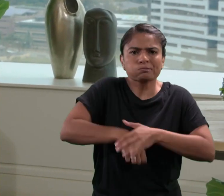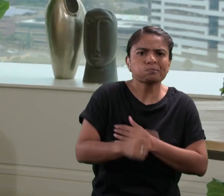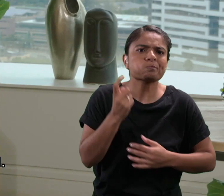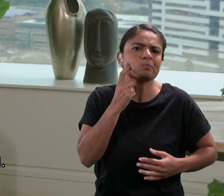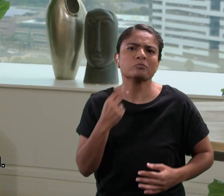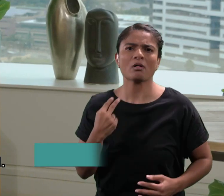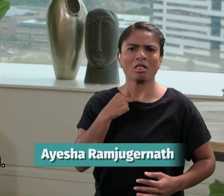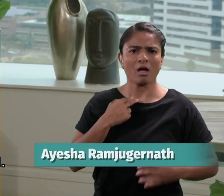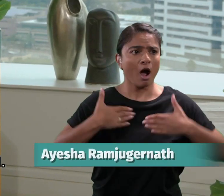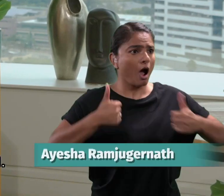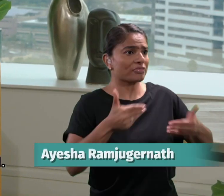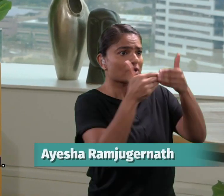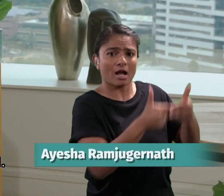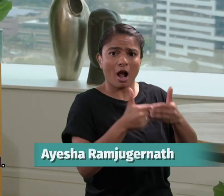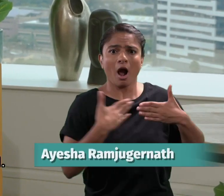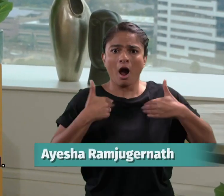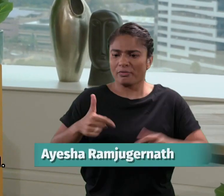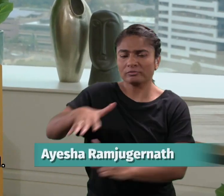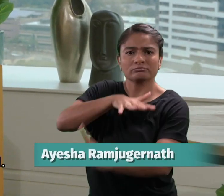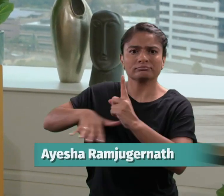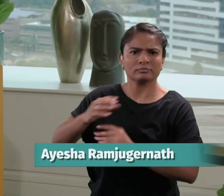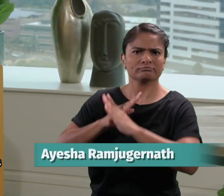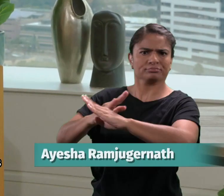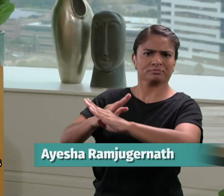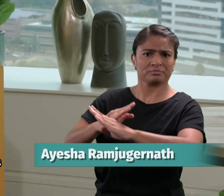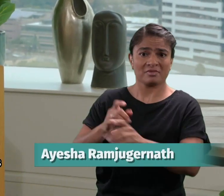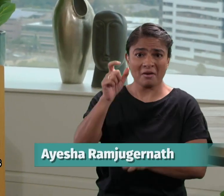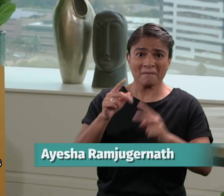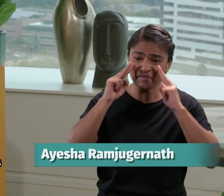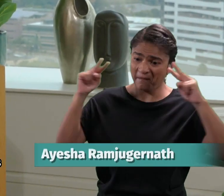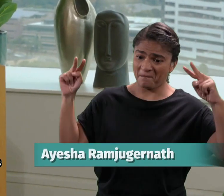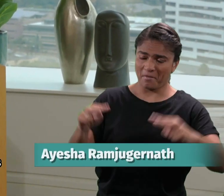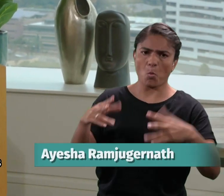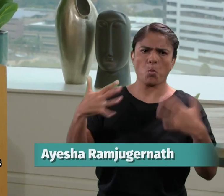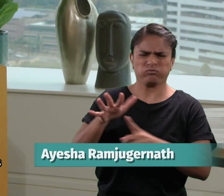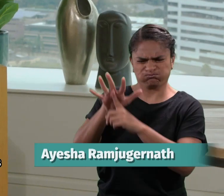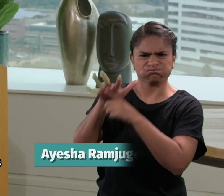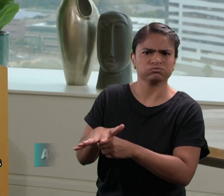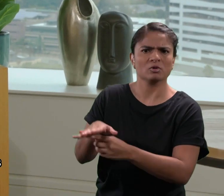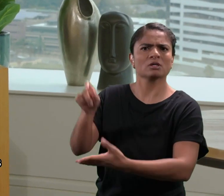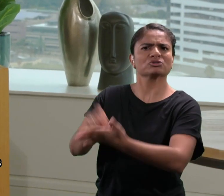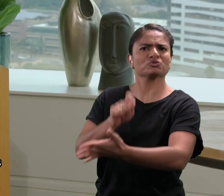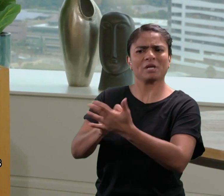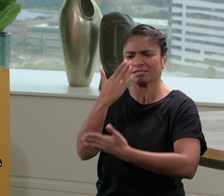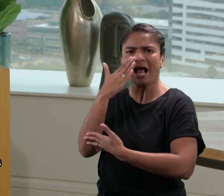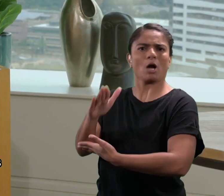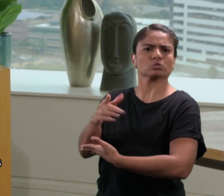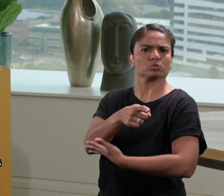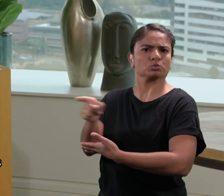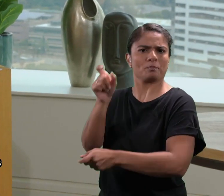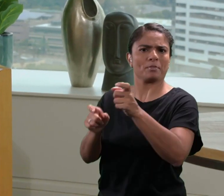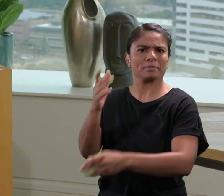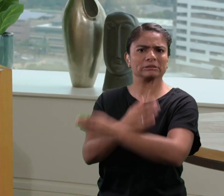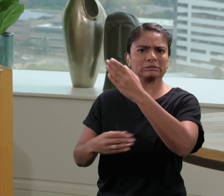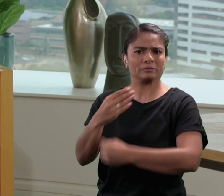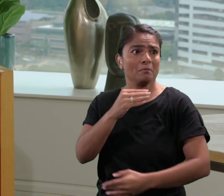seksuele voortplanting, gesondheidsorgdienste en ouerskap. Hierdie wanpersepsie of oortuiging lei tot negatiewe diskriminerende